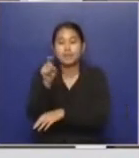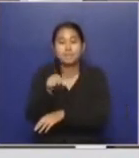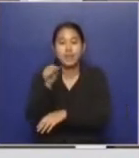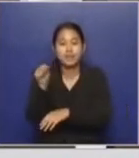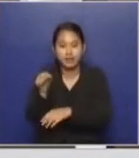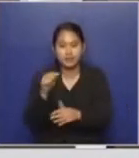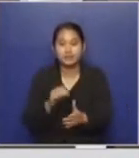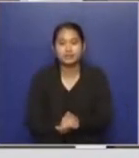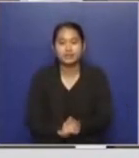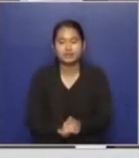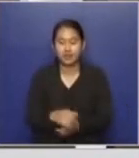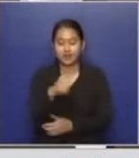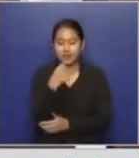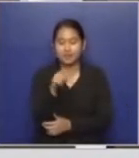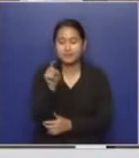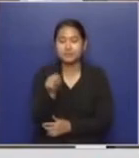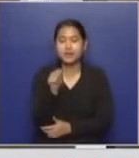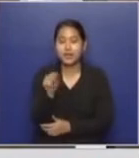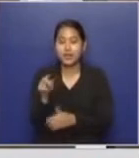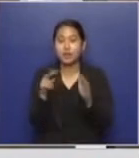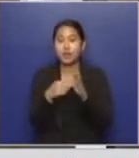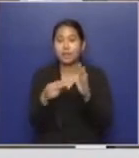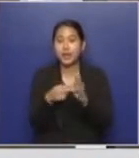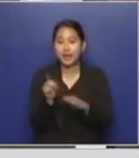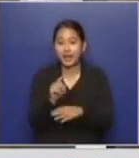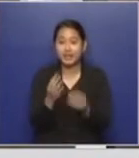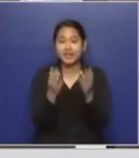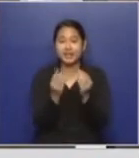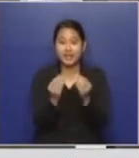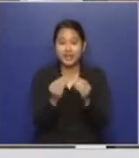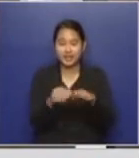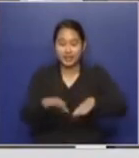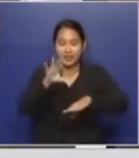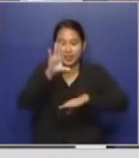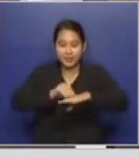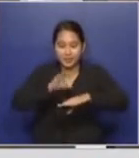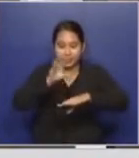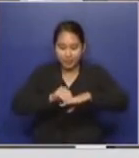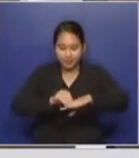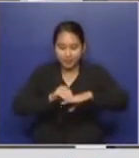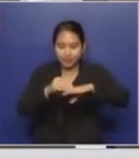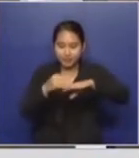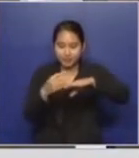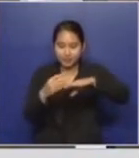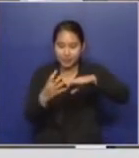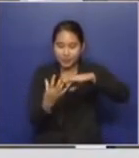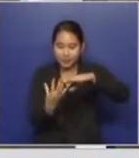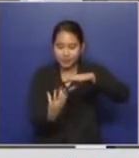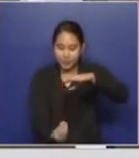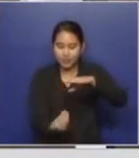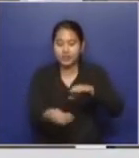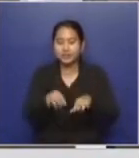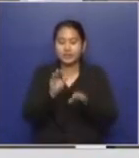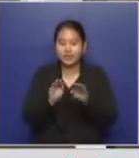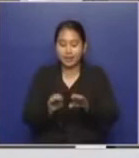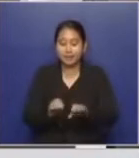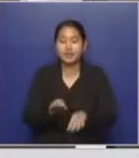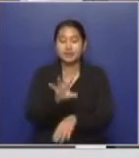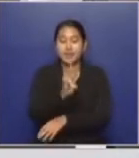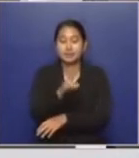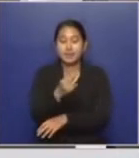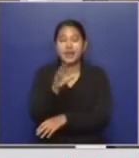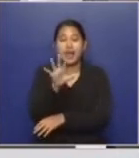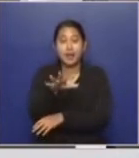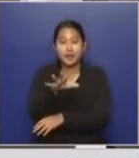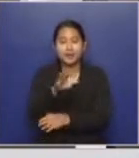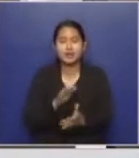10% 10% นี้ก็เท่ากับซึมลงไปในน้ำใต้ดินอยู่ประมาณ 75,000 ลูกบาศก์เมตรแต่ปราก